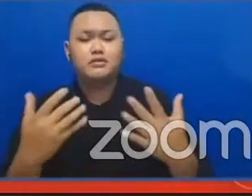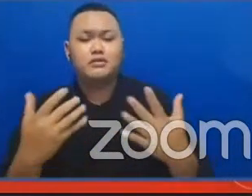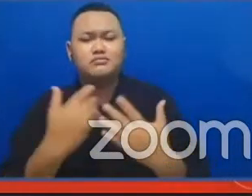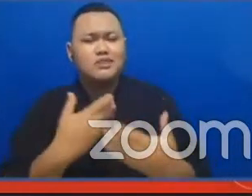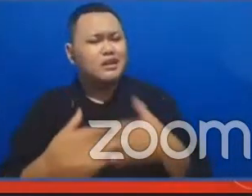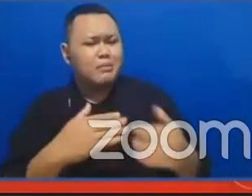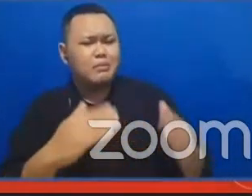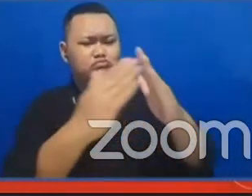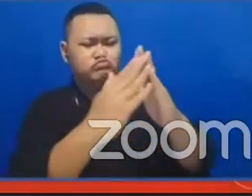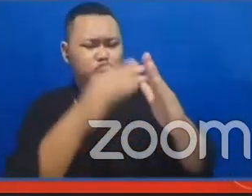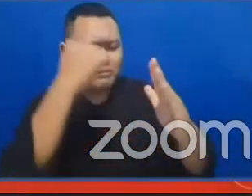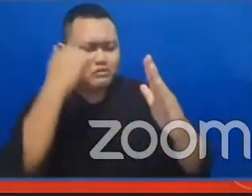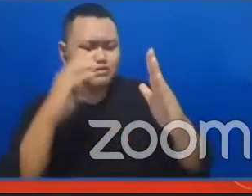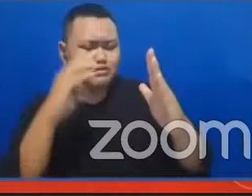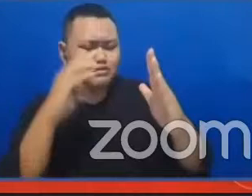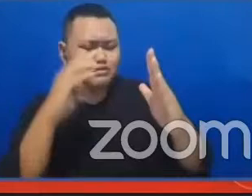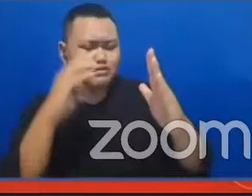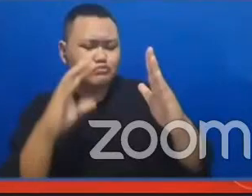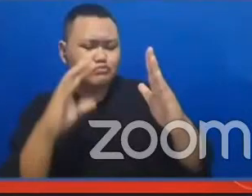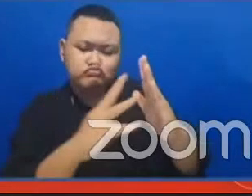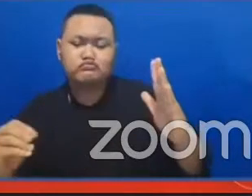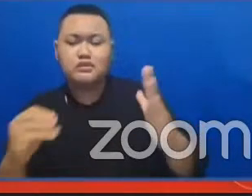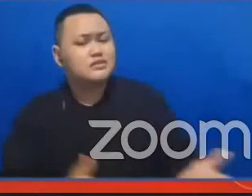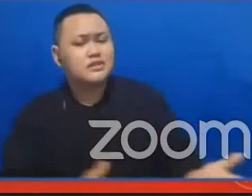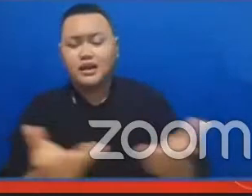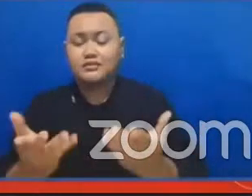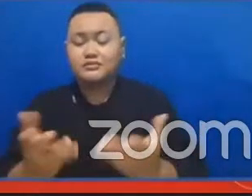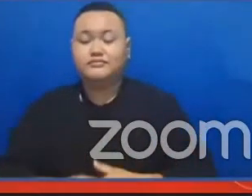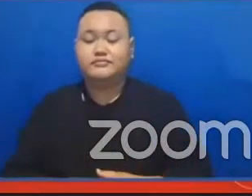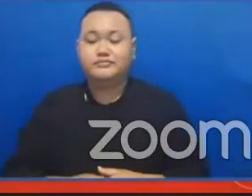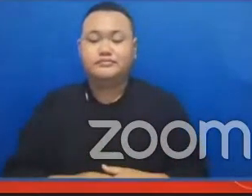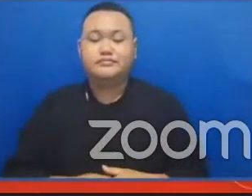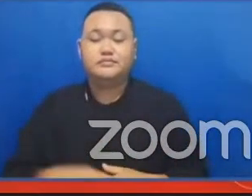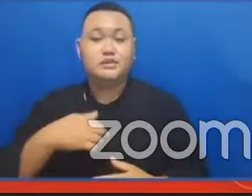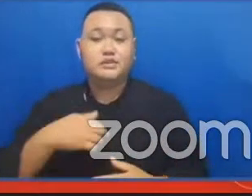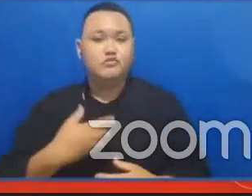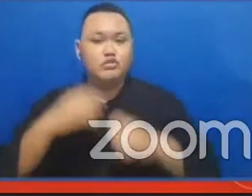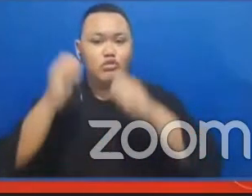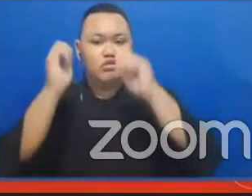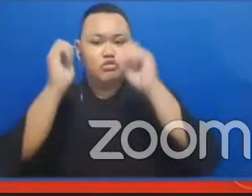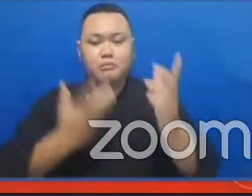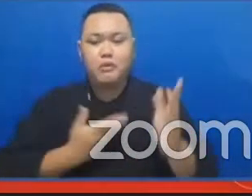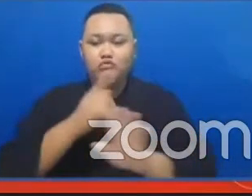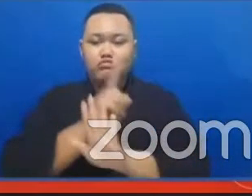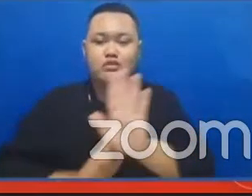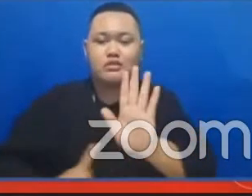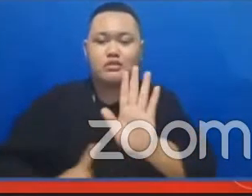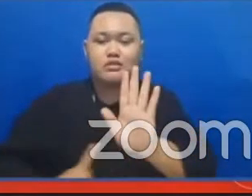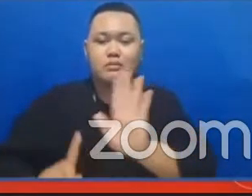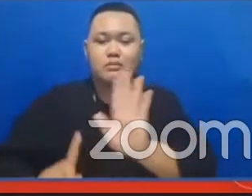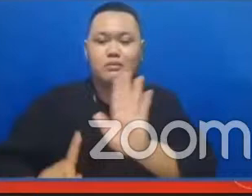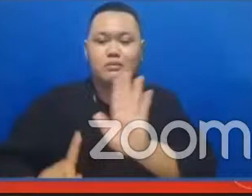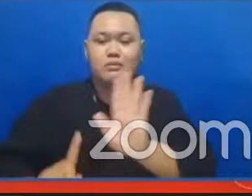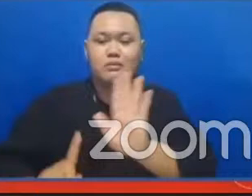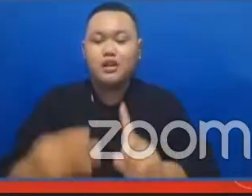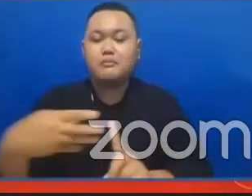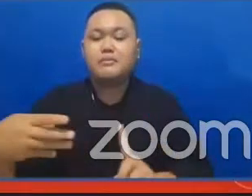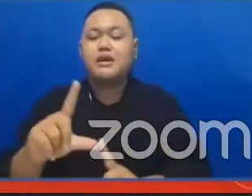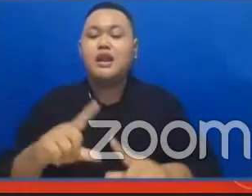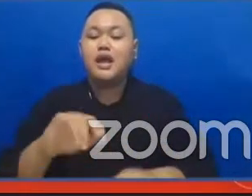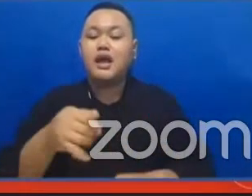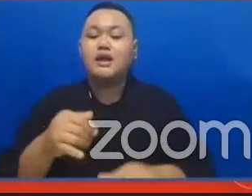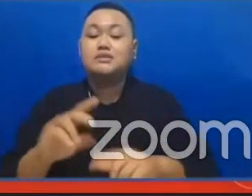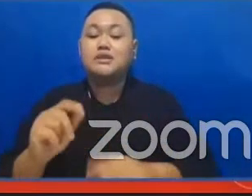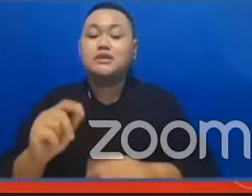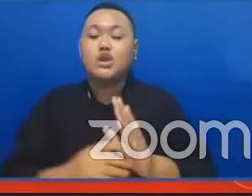digunakan, semuanya free. Kerjasamanya seperti apa? Saya punya konten Pak, mau ditampilkan di belajar.kemdikbud.go.id, bisa